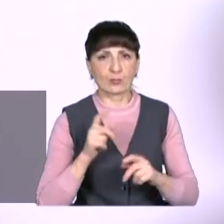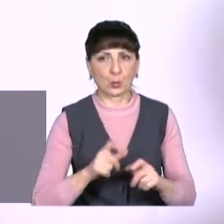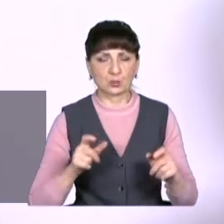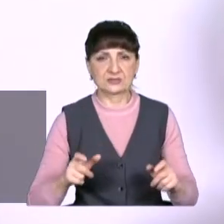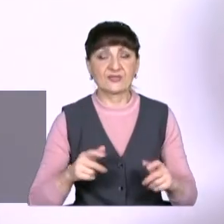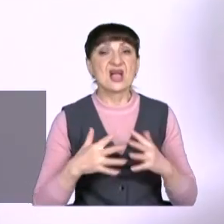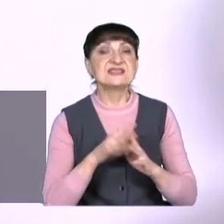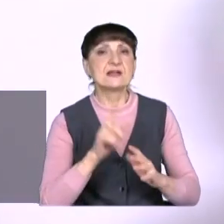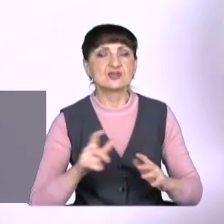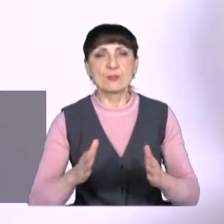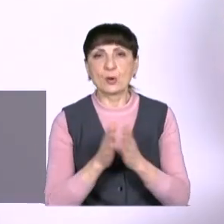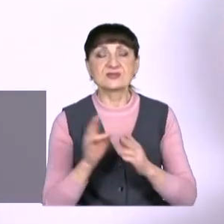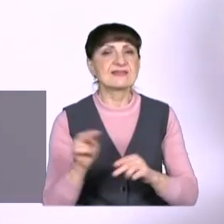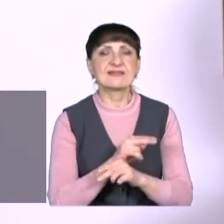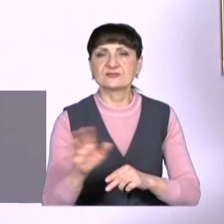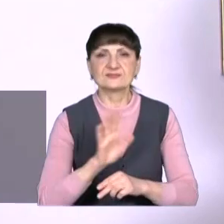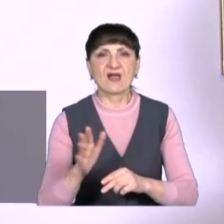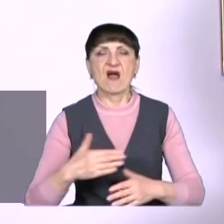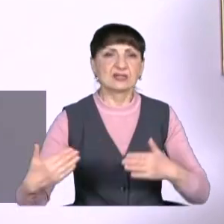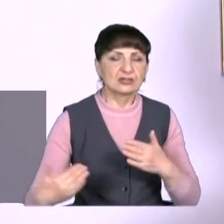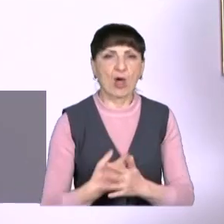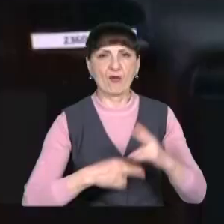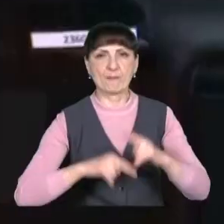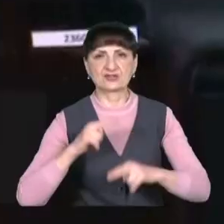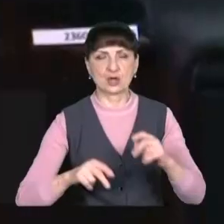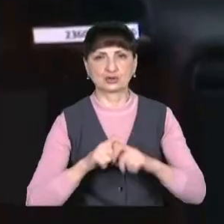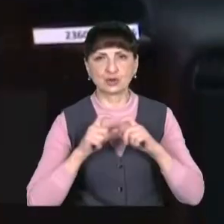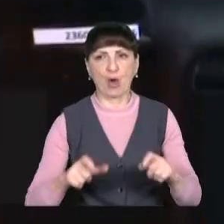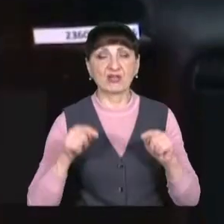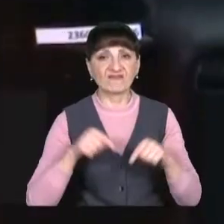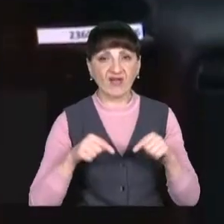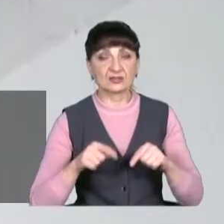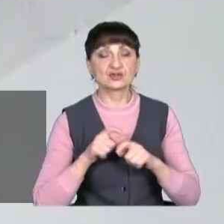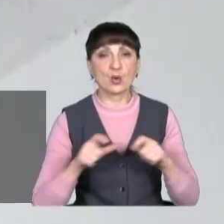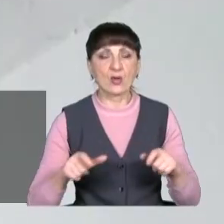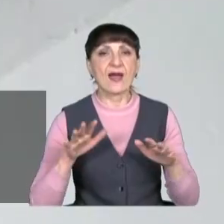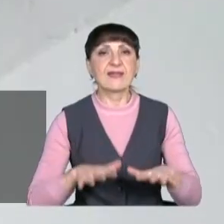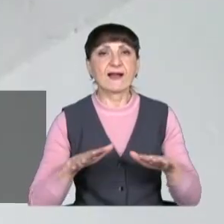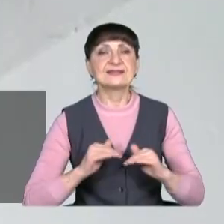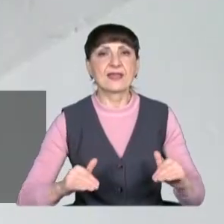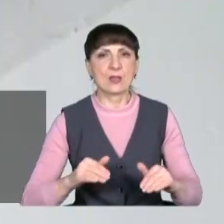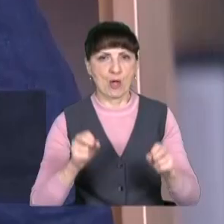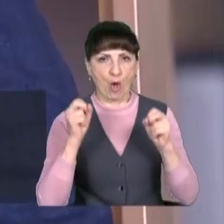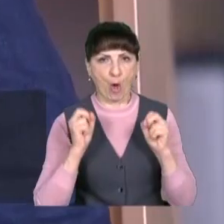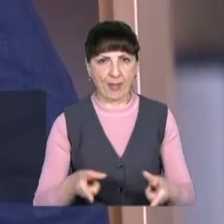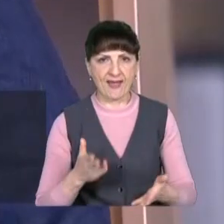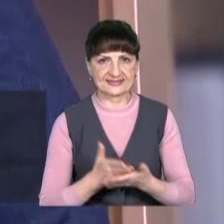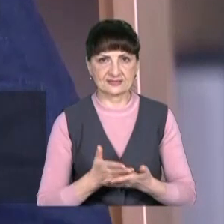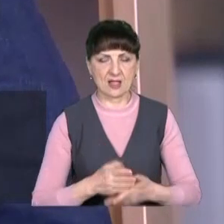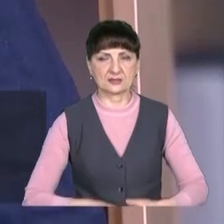временем сельчане просят не отремонтировать школу, а построить новую. В этой, по их словам, находиться небезопасно.